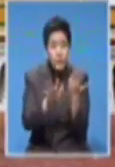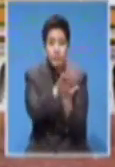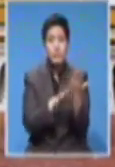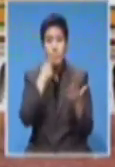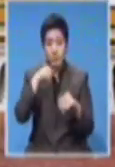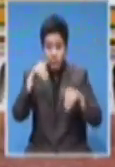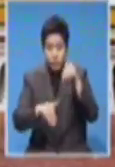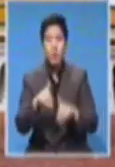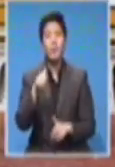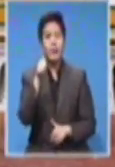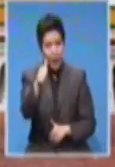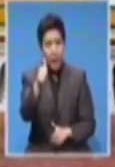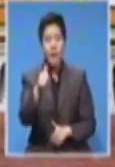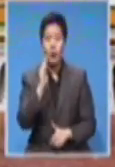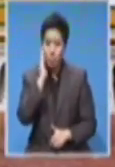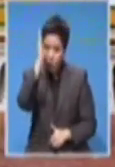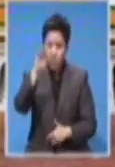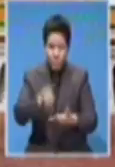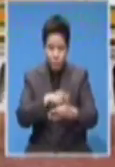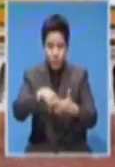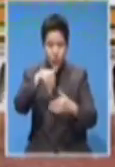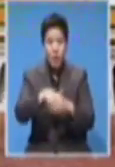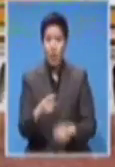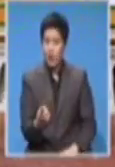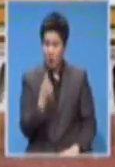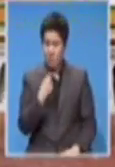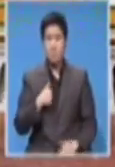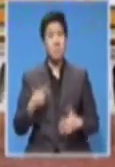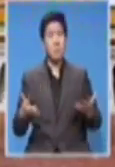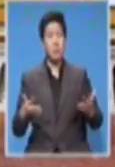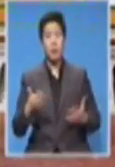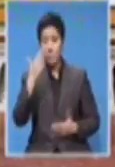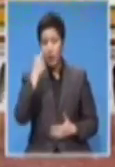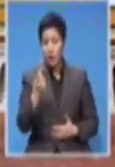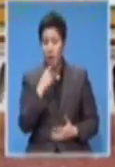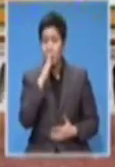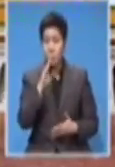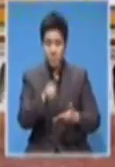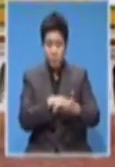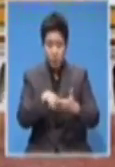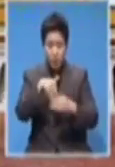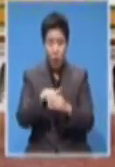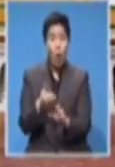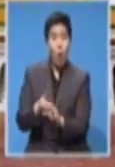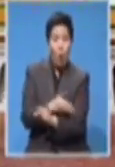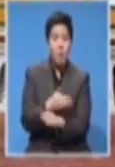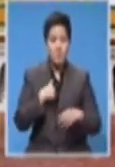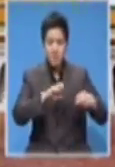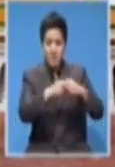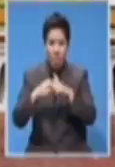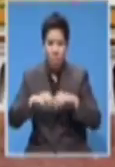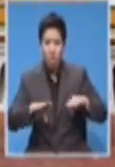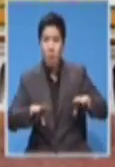ติแล้วก็มีการเลือกตั้งแต่ท่านไม่เคยมีใครถามผมเลยว่าเอ๊ะถ้ามันเลือกตั้งก่อนเลือกตั้งมุ่นวายทุกคนไม่ยอมรั